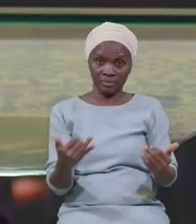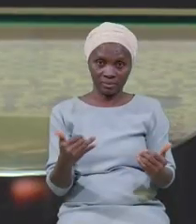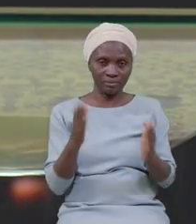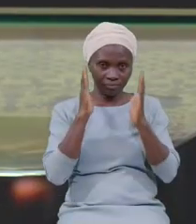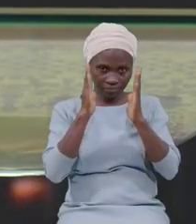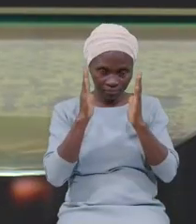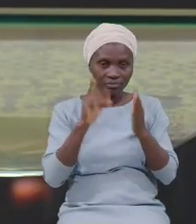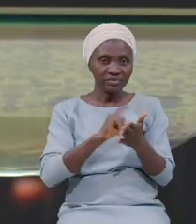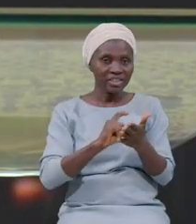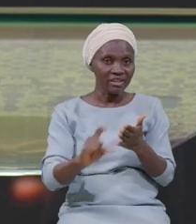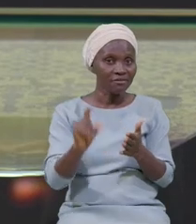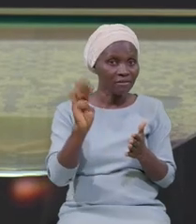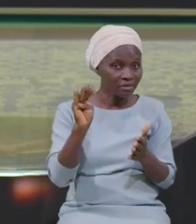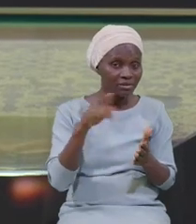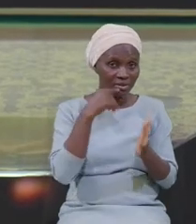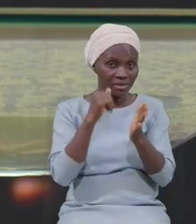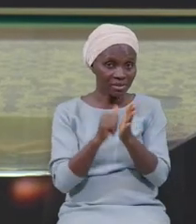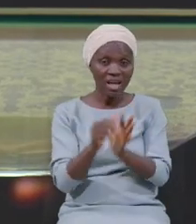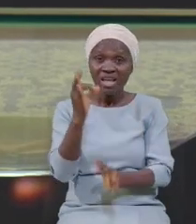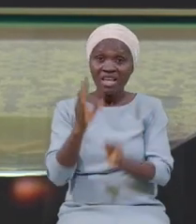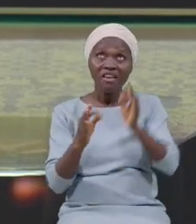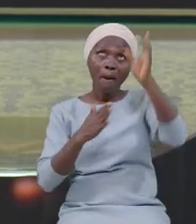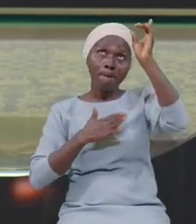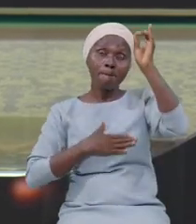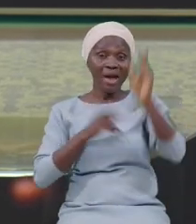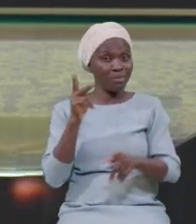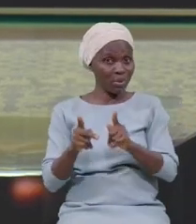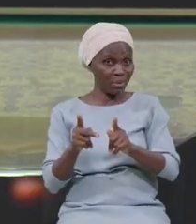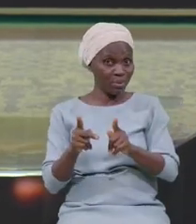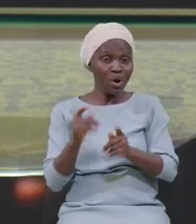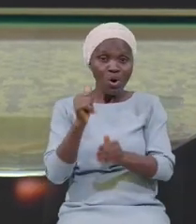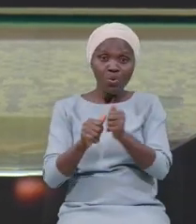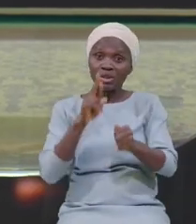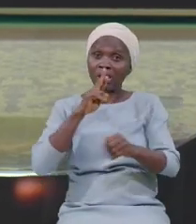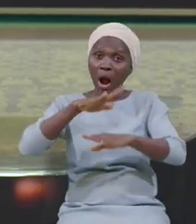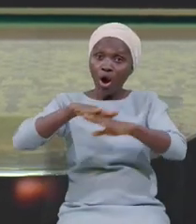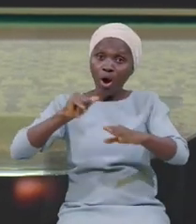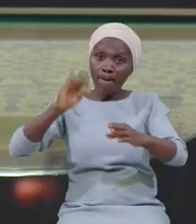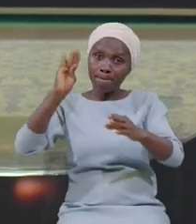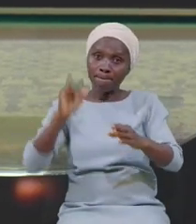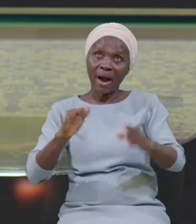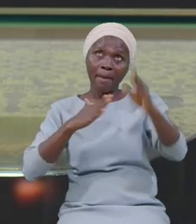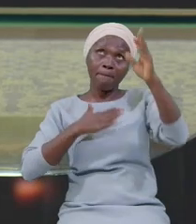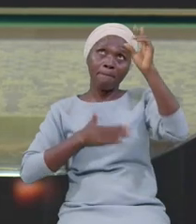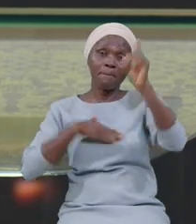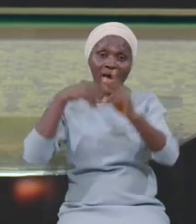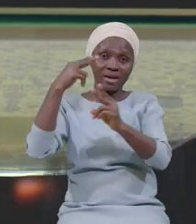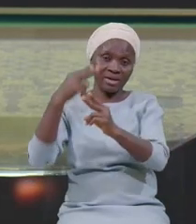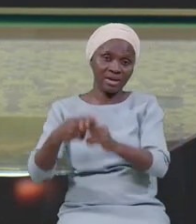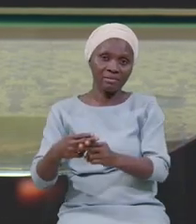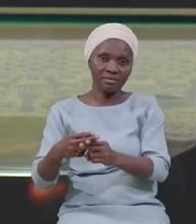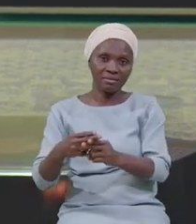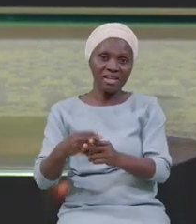Revenons au verset 14. Si mon peuple sur qui est invoqué mon nom s'humilie, nous devons nous